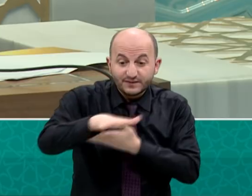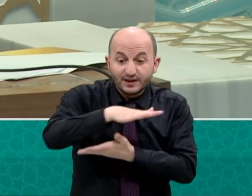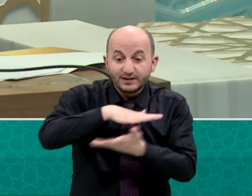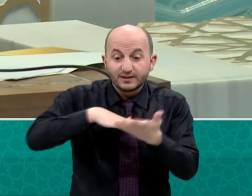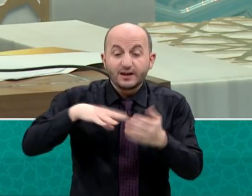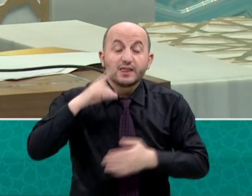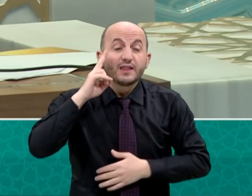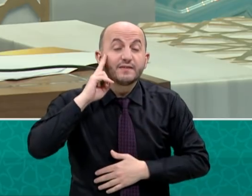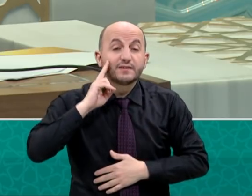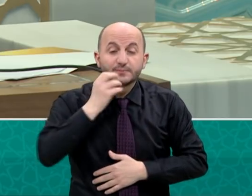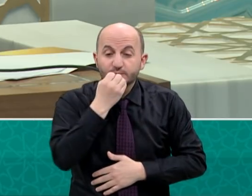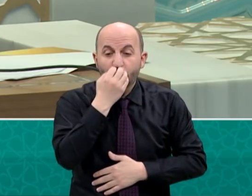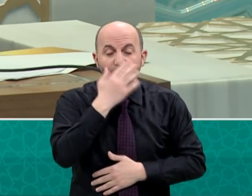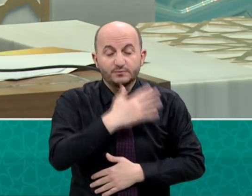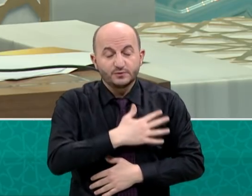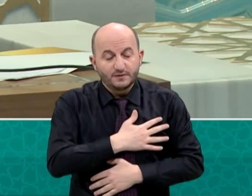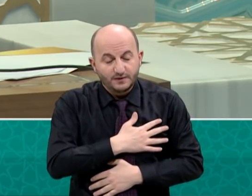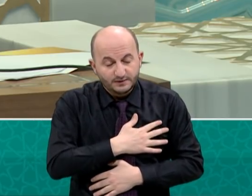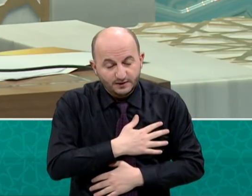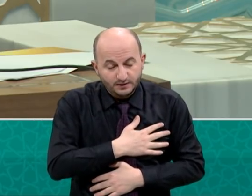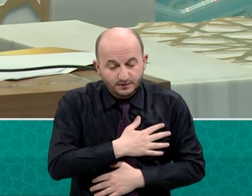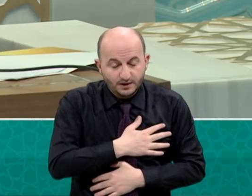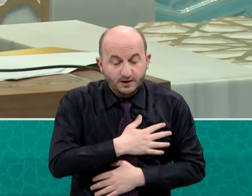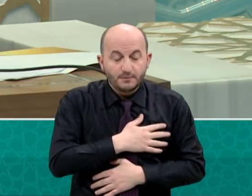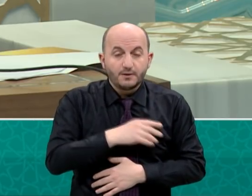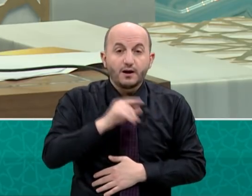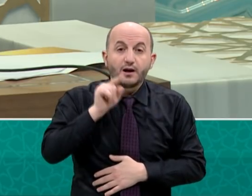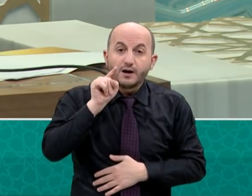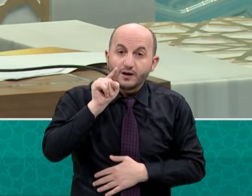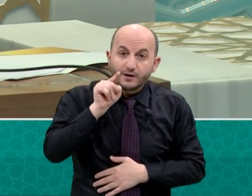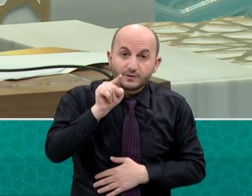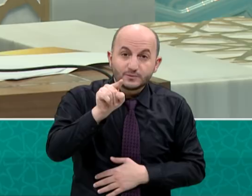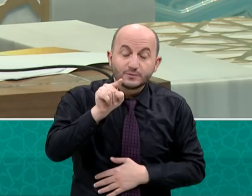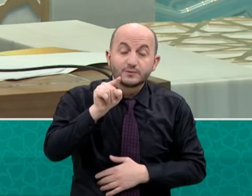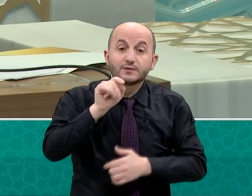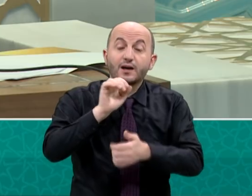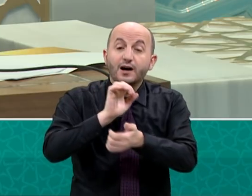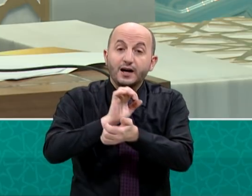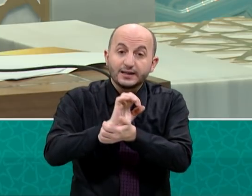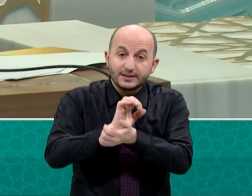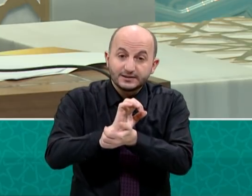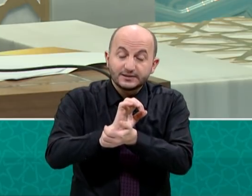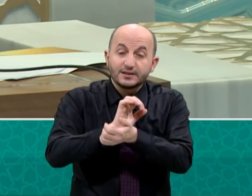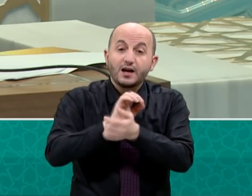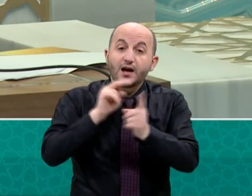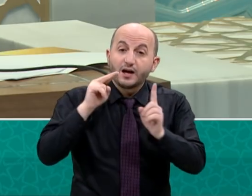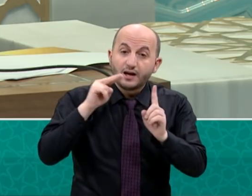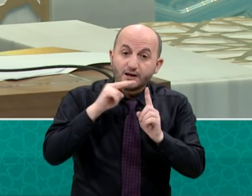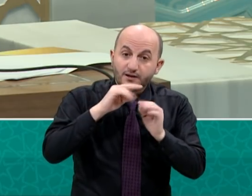Efendimiz Muhammed Mustafa'ya, onun ehli beytine,